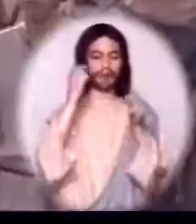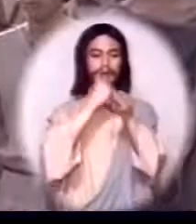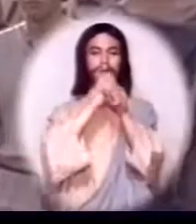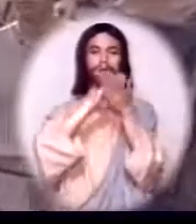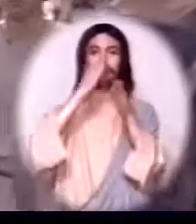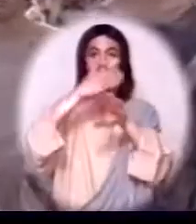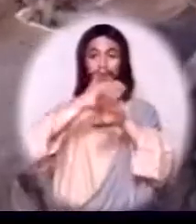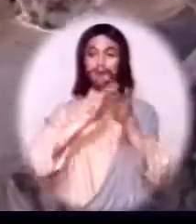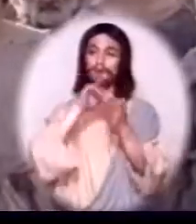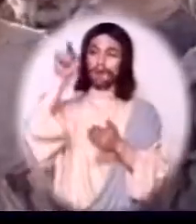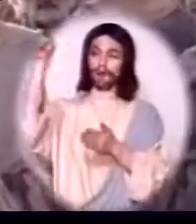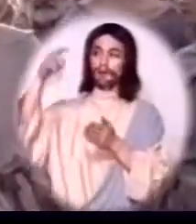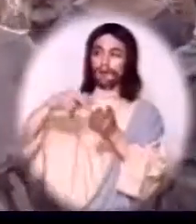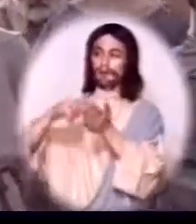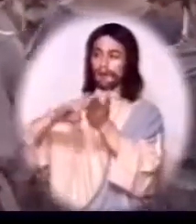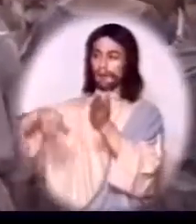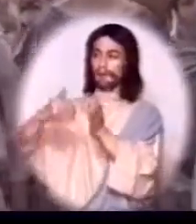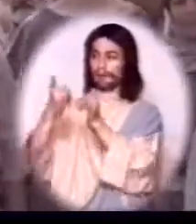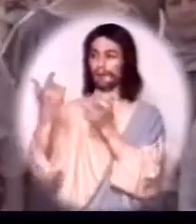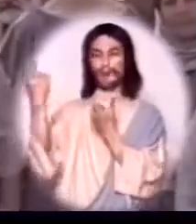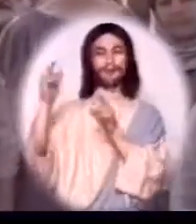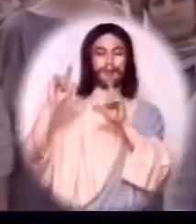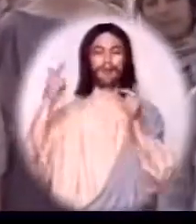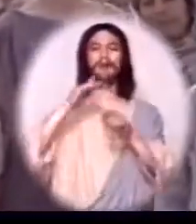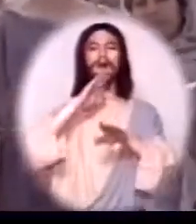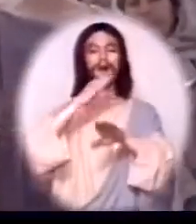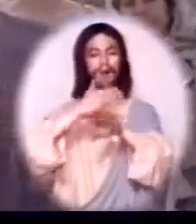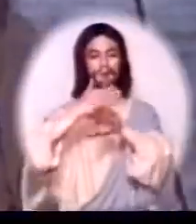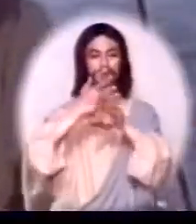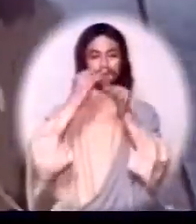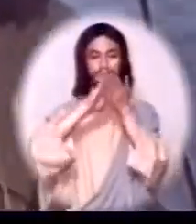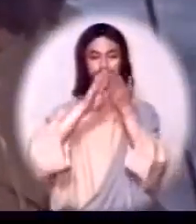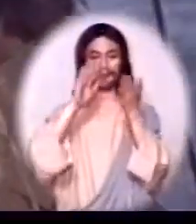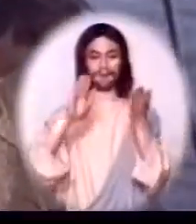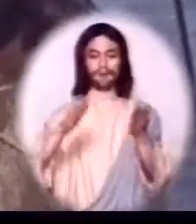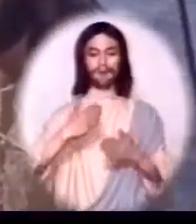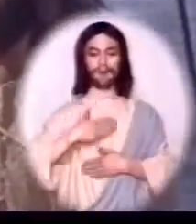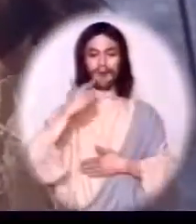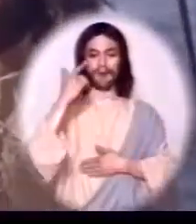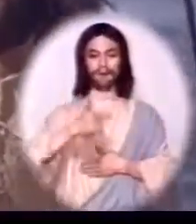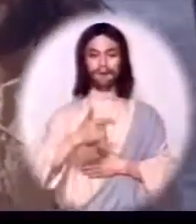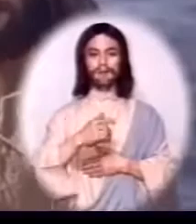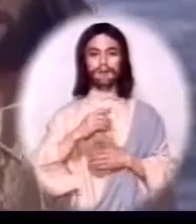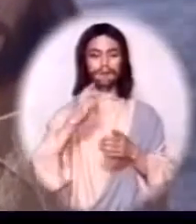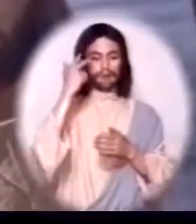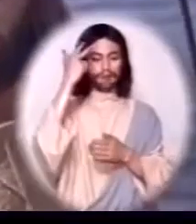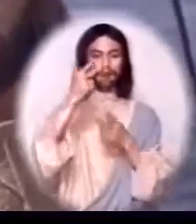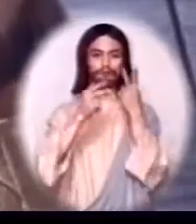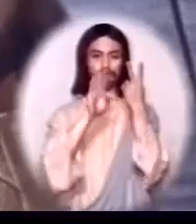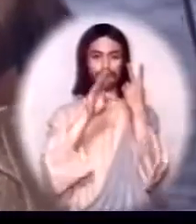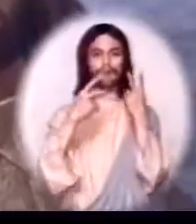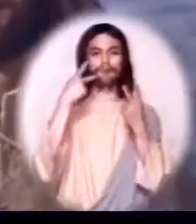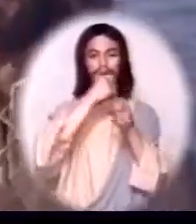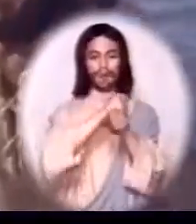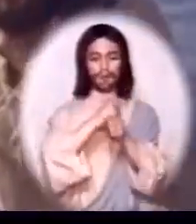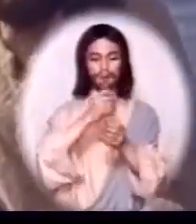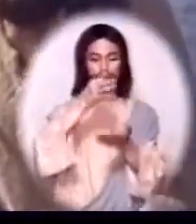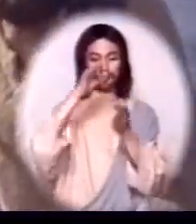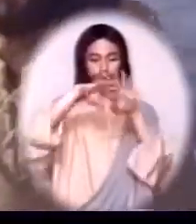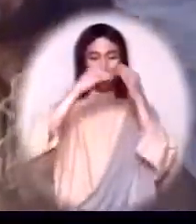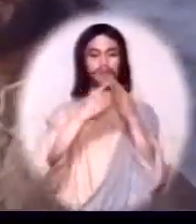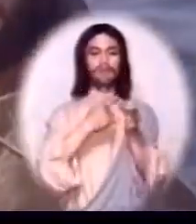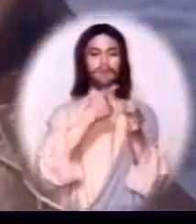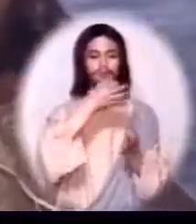감사합니다. 나는 저기 서 있는 세금 징수원과 같지 않음을 감사합니다. 나는 일회에 두 번씩 금식합니다. 또